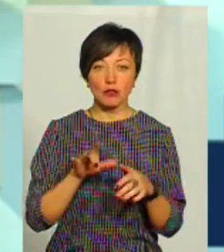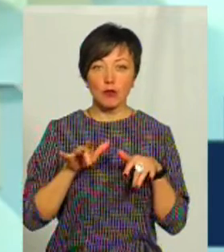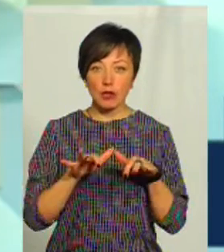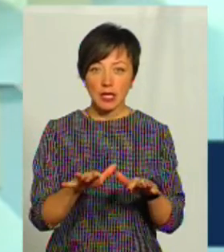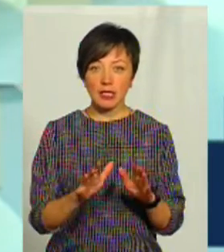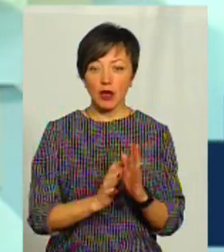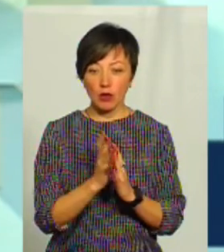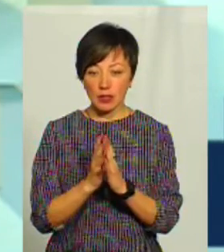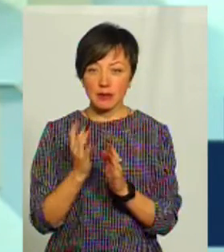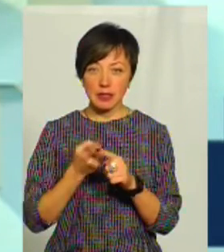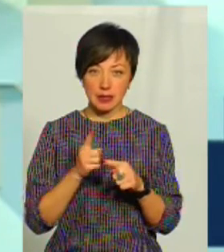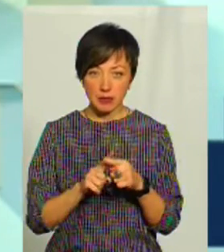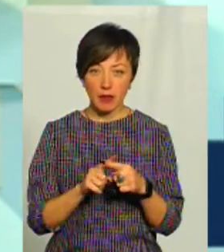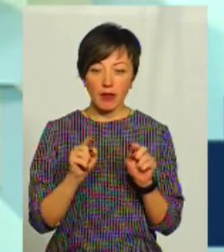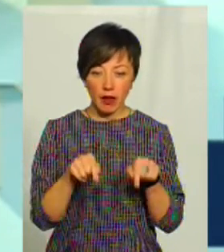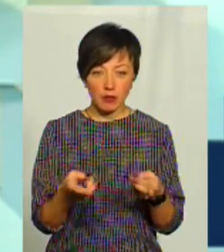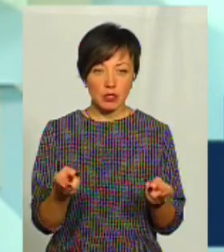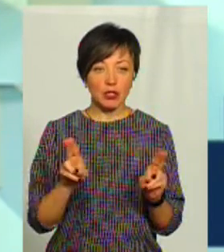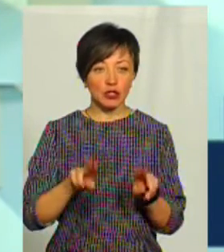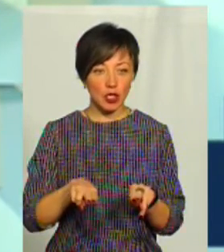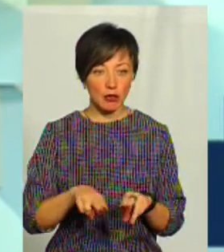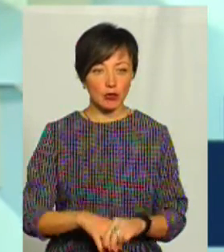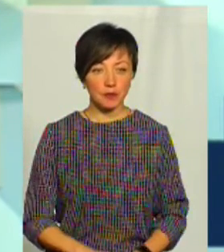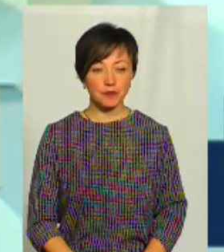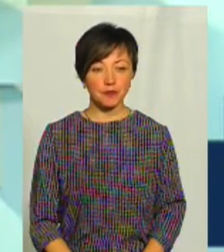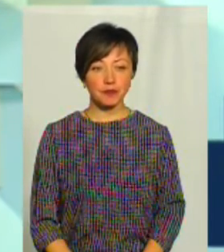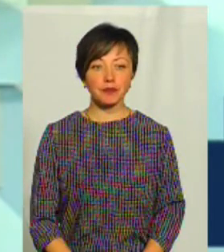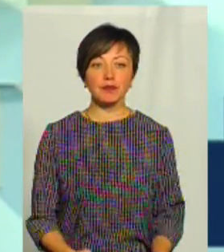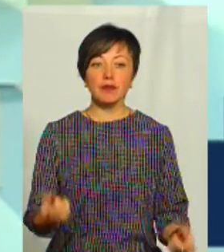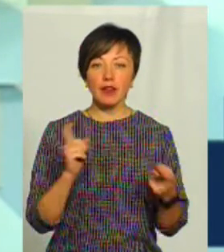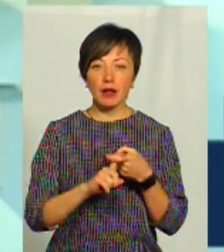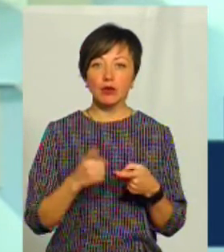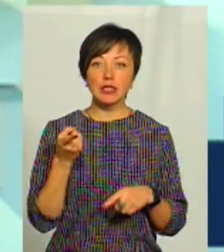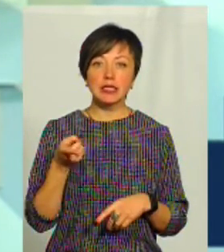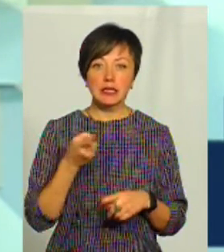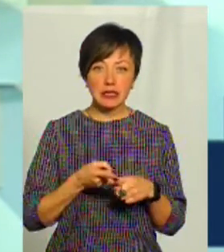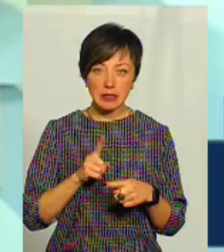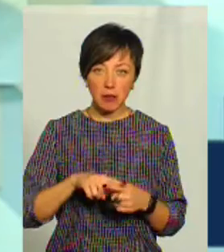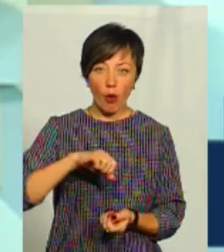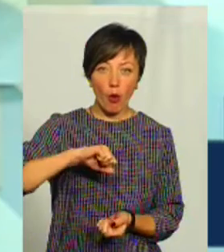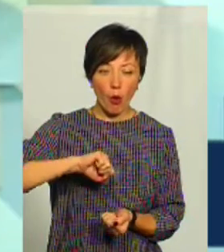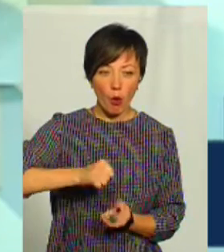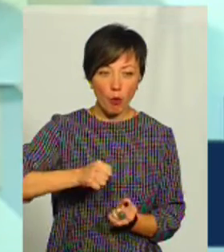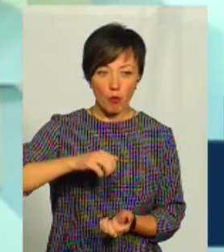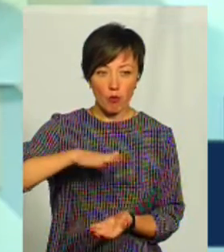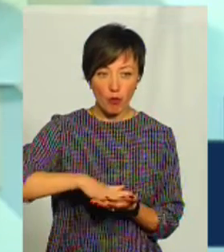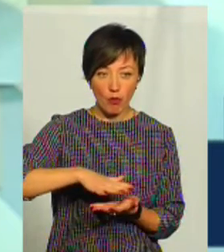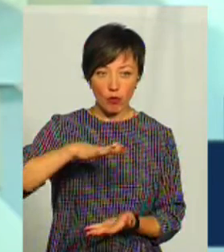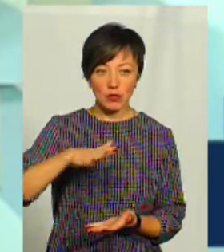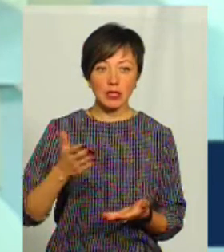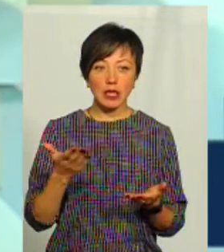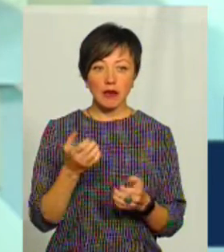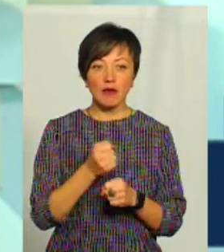процесі вегетації цими рослинами, вони там залишаються. У зв'язку з цим компост,